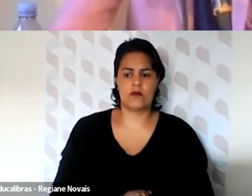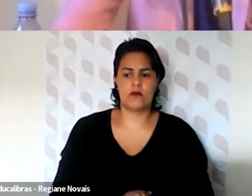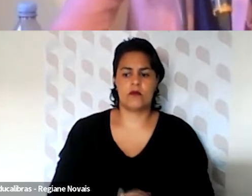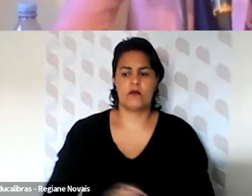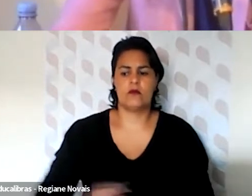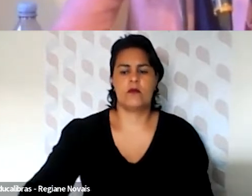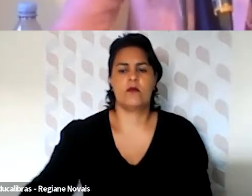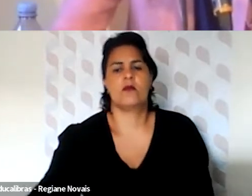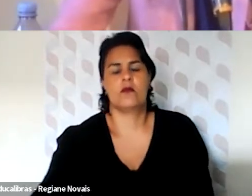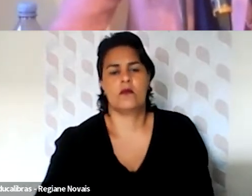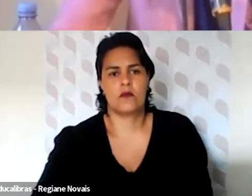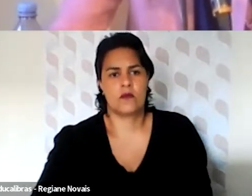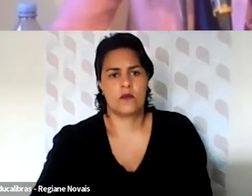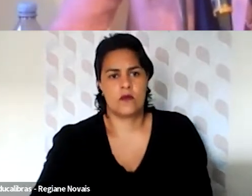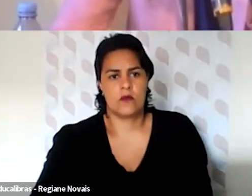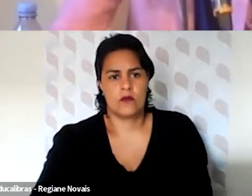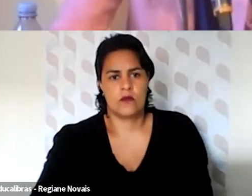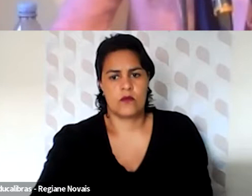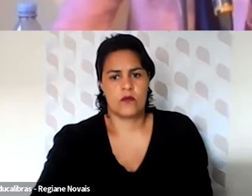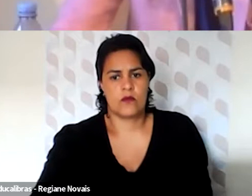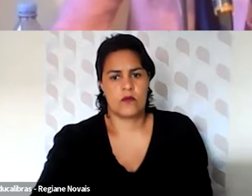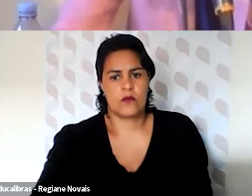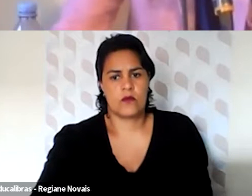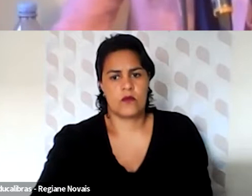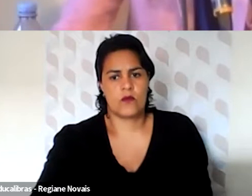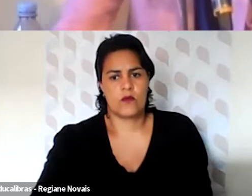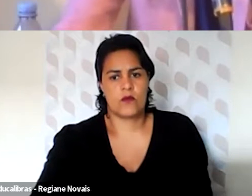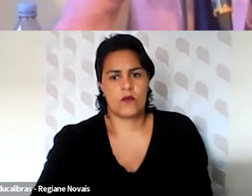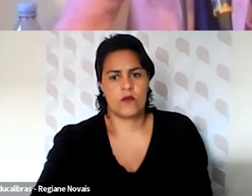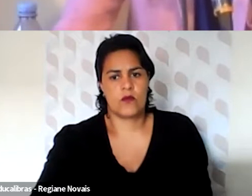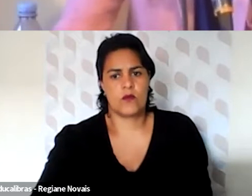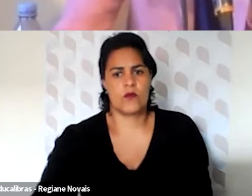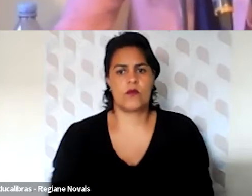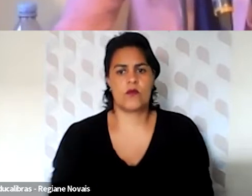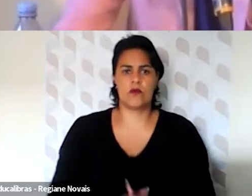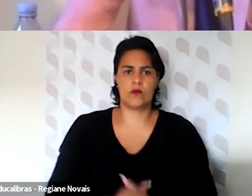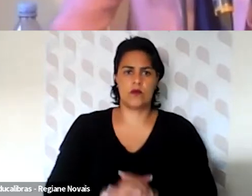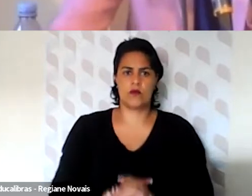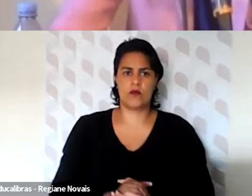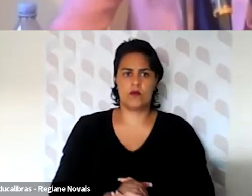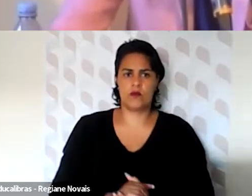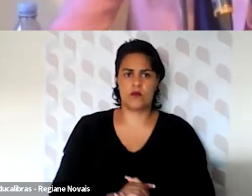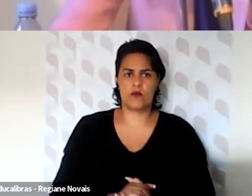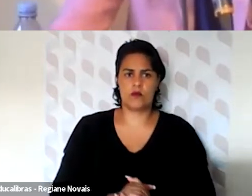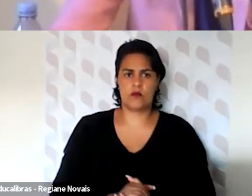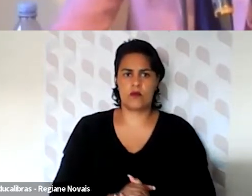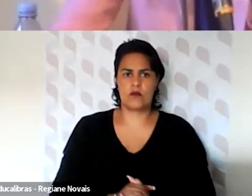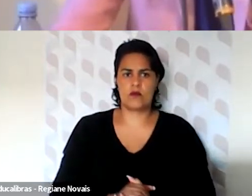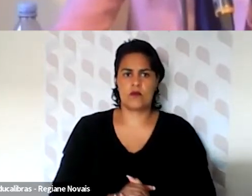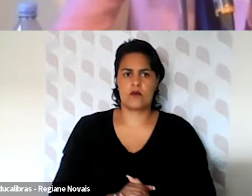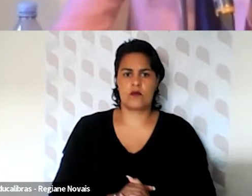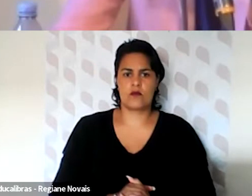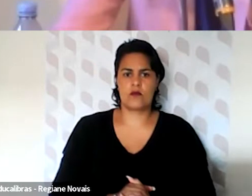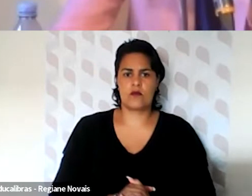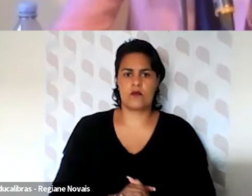que vous relayiez sur les réseaux sociaux, que aussi les autres panélistes soutiennent cette mobilisation très, très fort, parce que c'est un acte héroïque